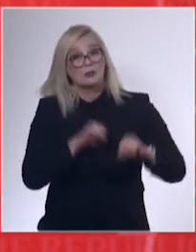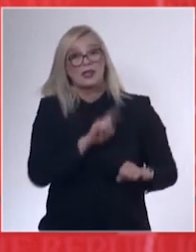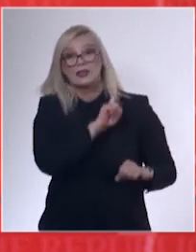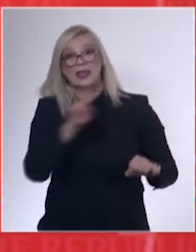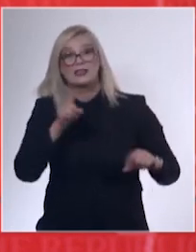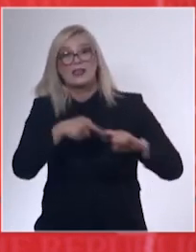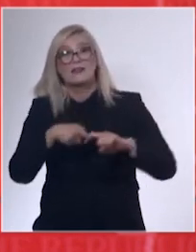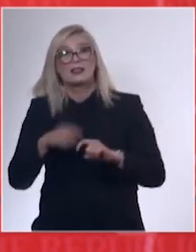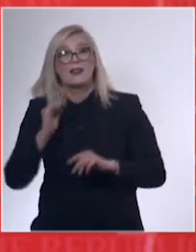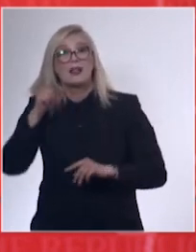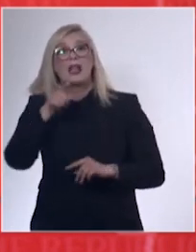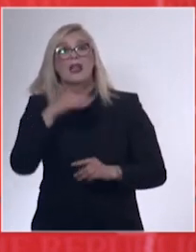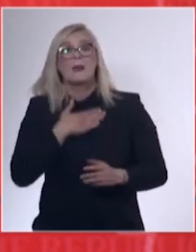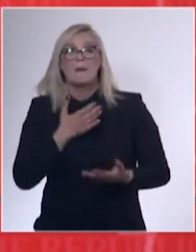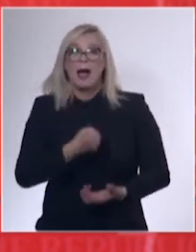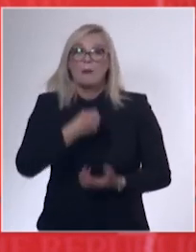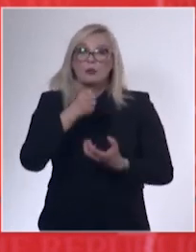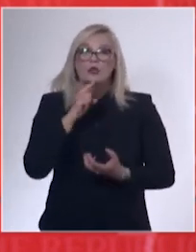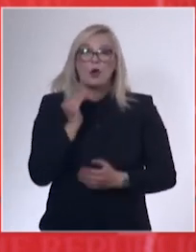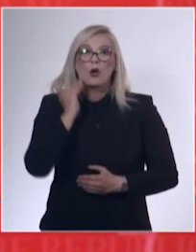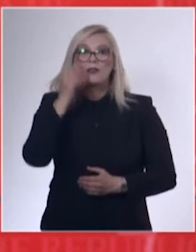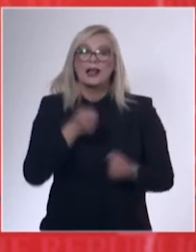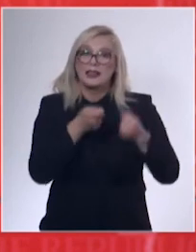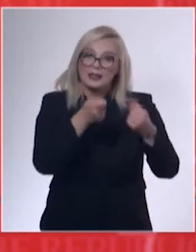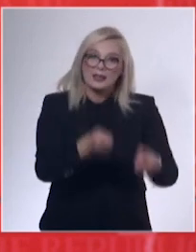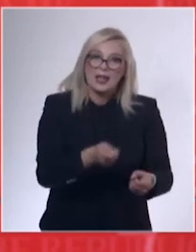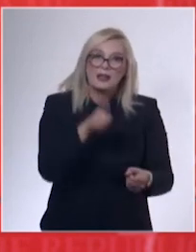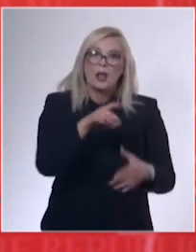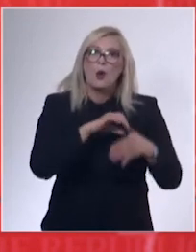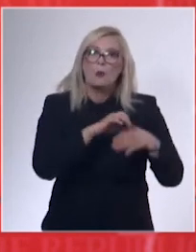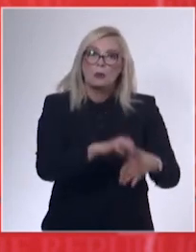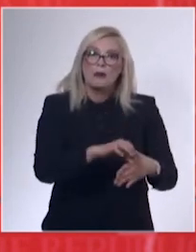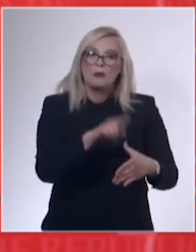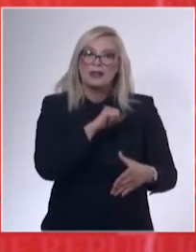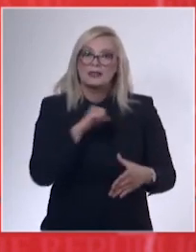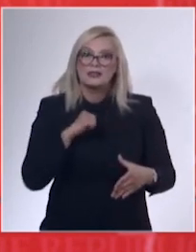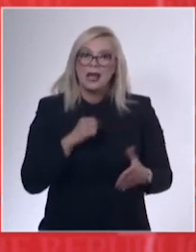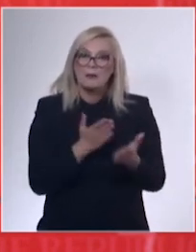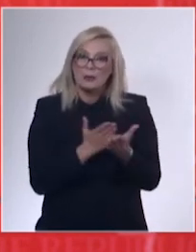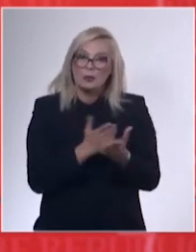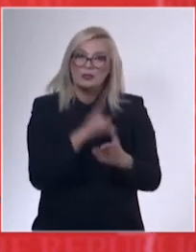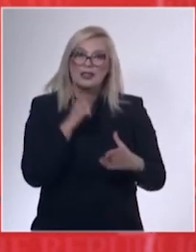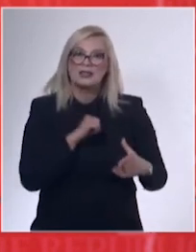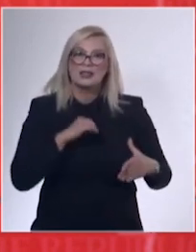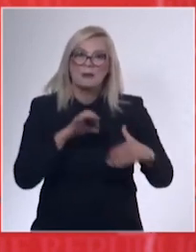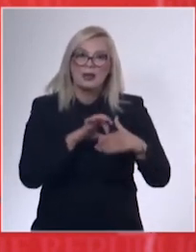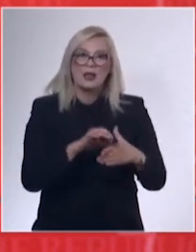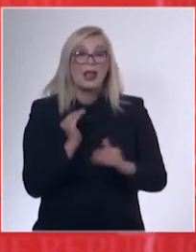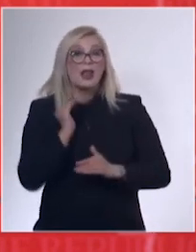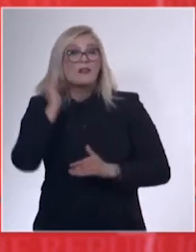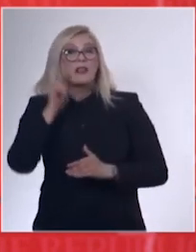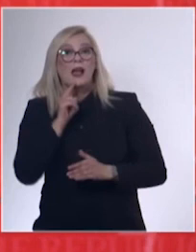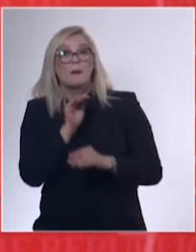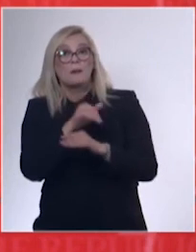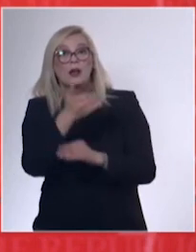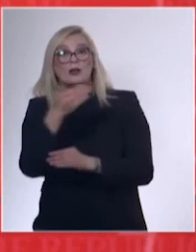имаат буџет кој што владата го определува, меѓутоа тие управуваат со него и управуваат со своите процеси и секако владата преку институциите кои што